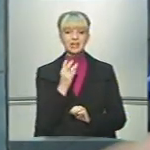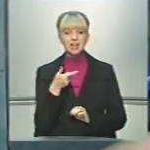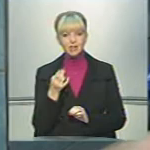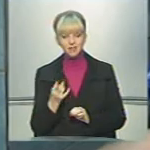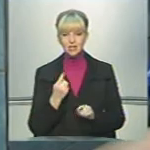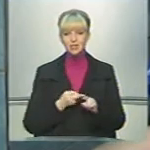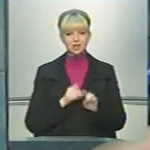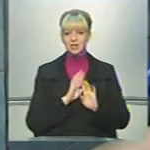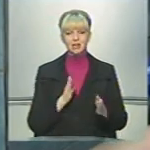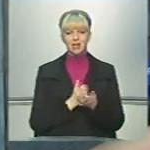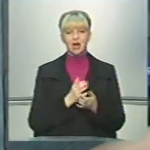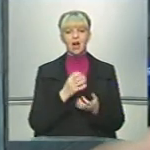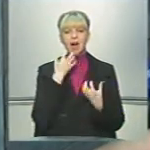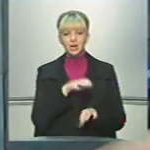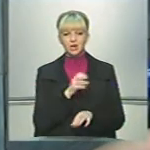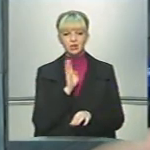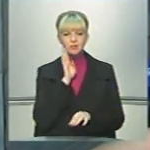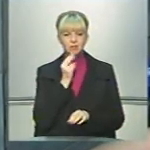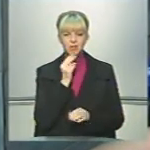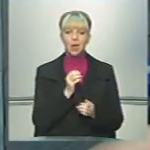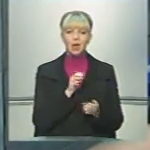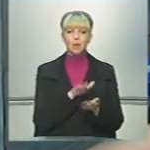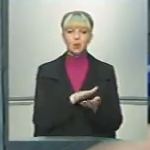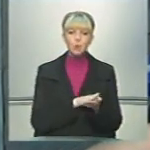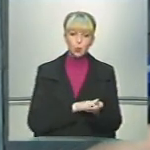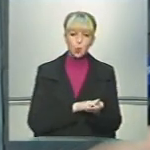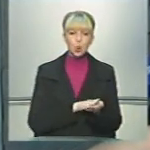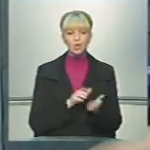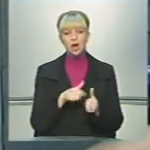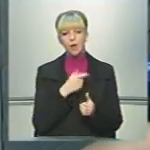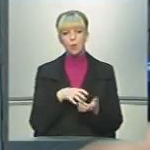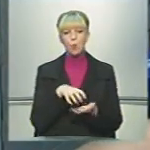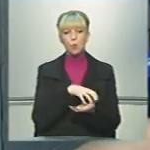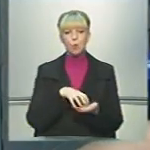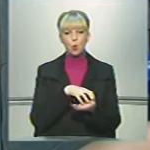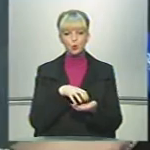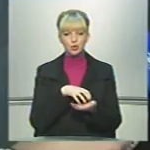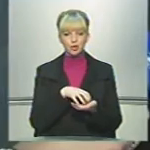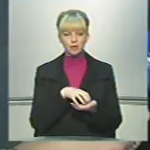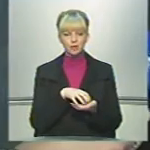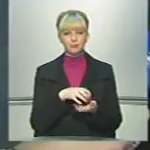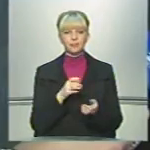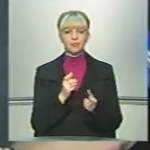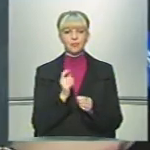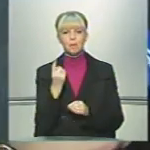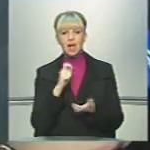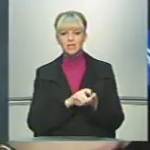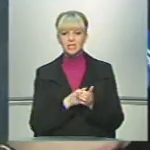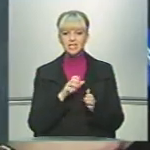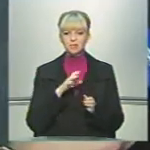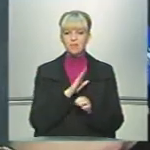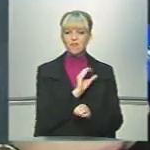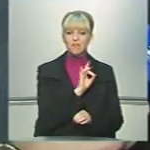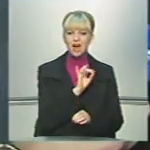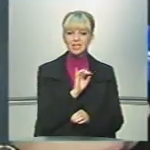але це не є сніданок гарячий, є бутерброди з щіочками або булочка з щіочками. Трошечки з першим класом було